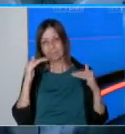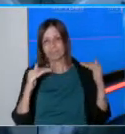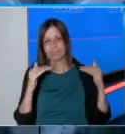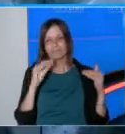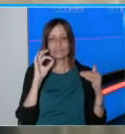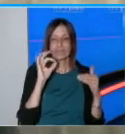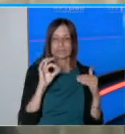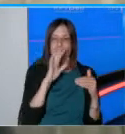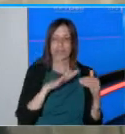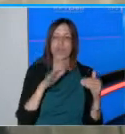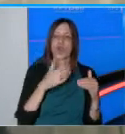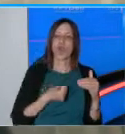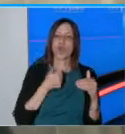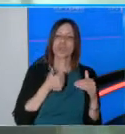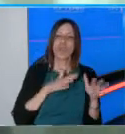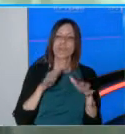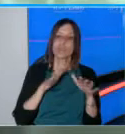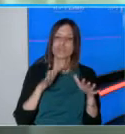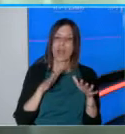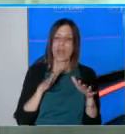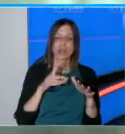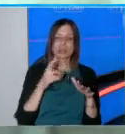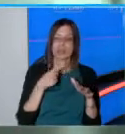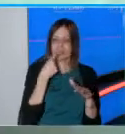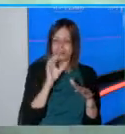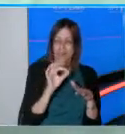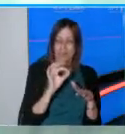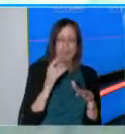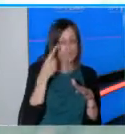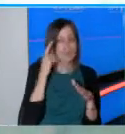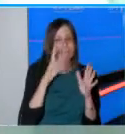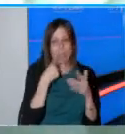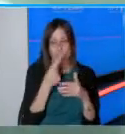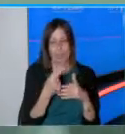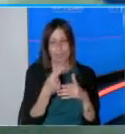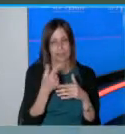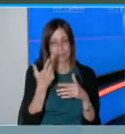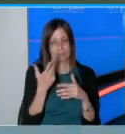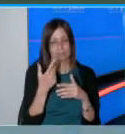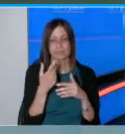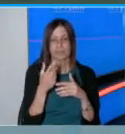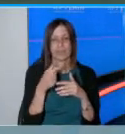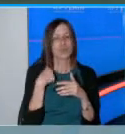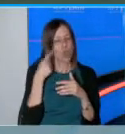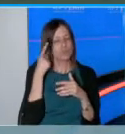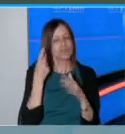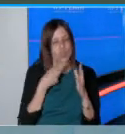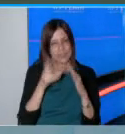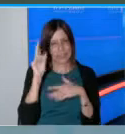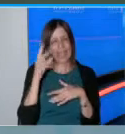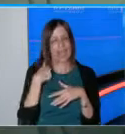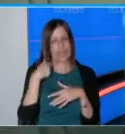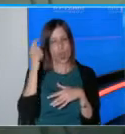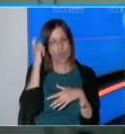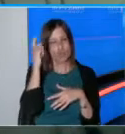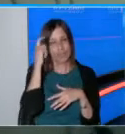שהאמירה של ראש הממשלה נפלה על אוזניים מאוד קשובות, זאת אומרת שהוא ידע מה הוא אומר. אני חושבת שזה יותר מזה, אני